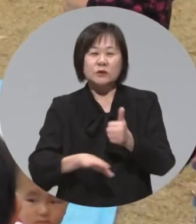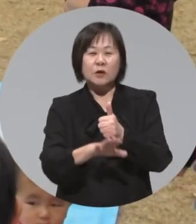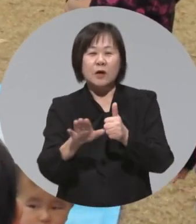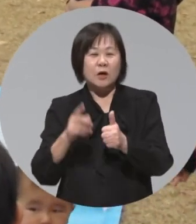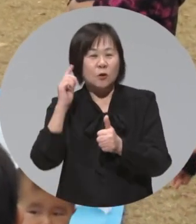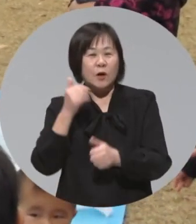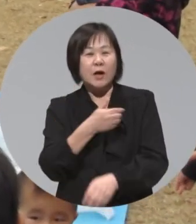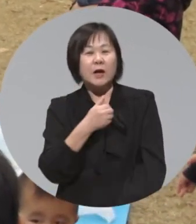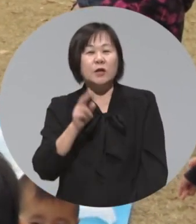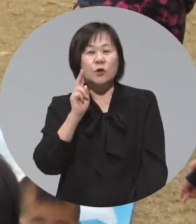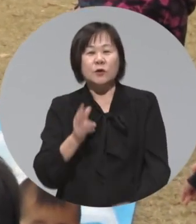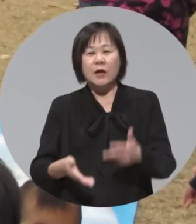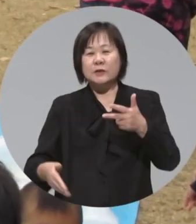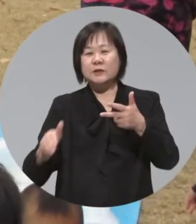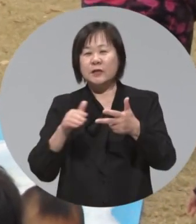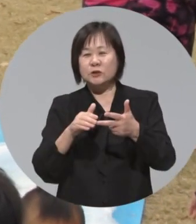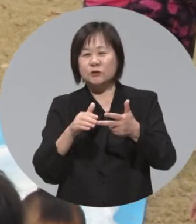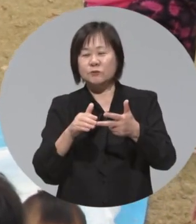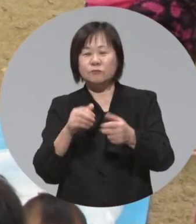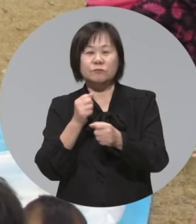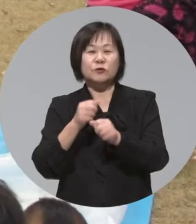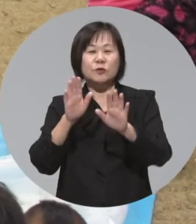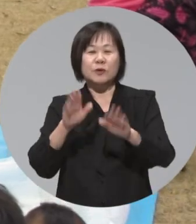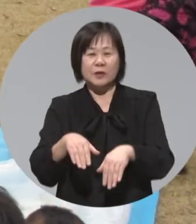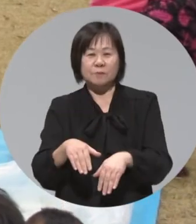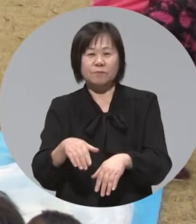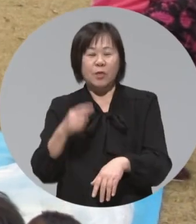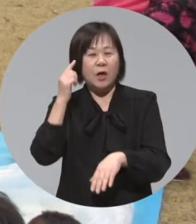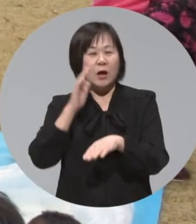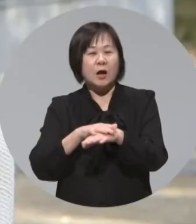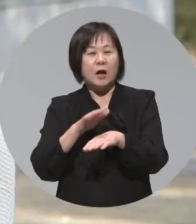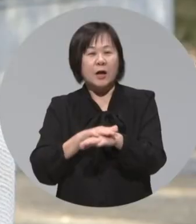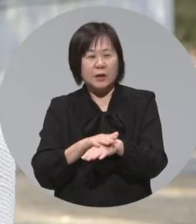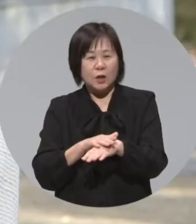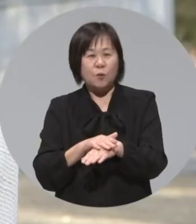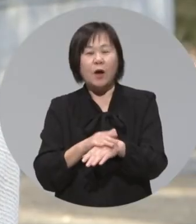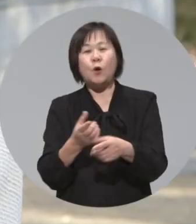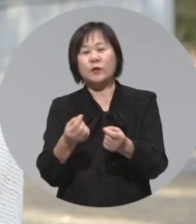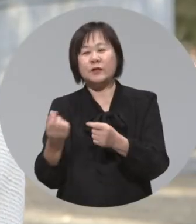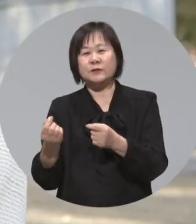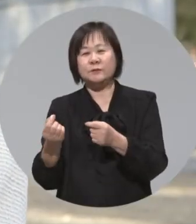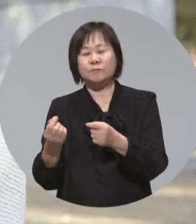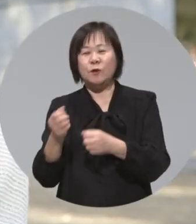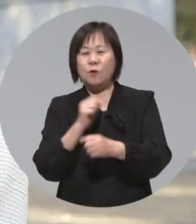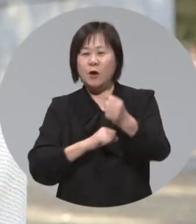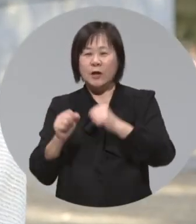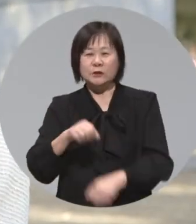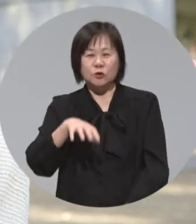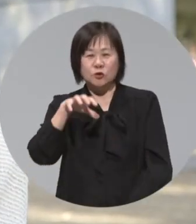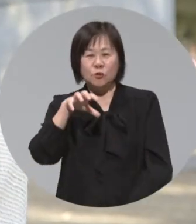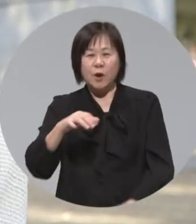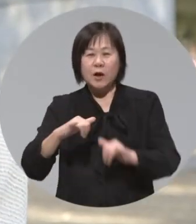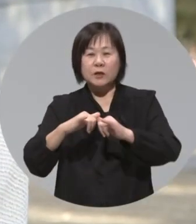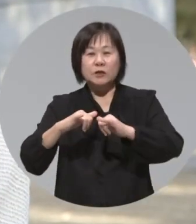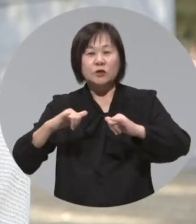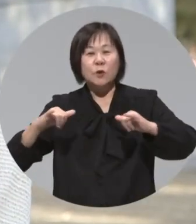、そんな施設にしました。コンセプトは変わらないと思うんですけれども、やはり活動の場が広が